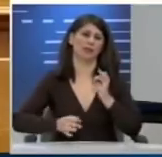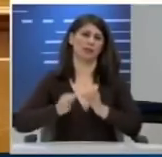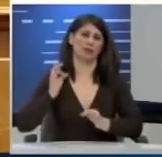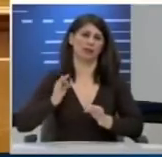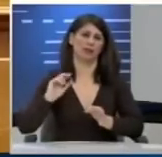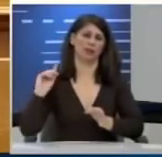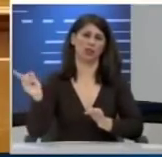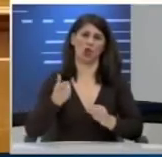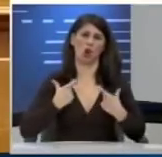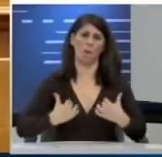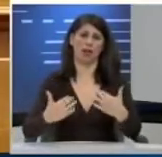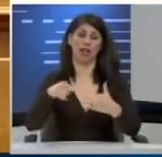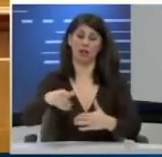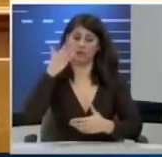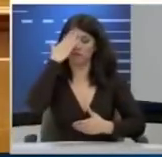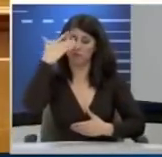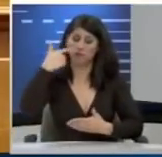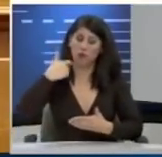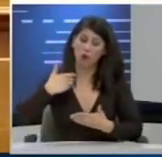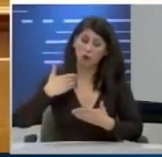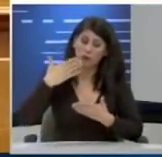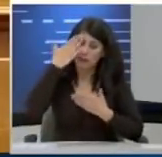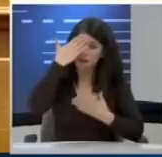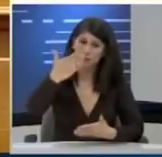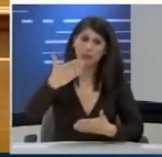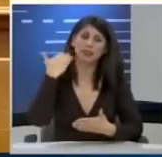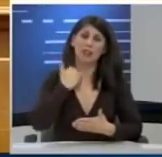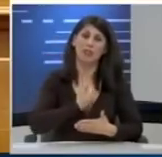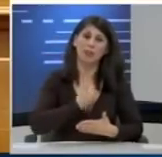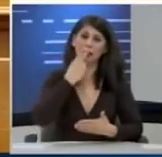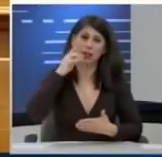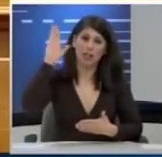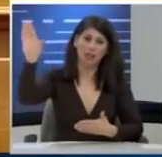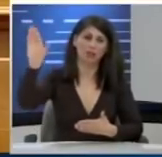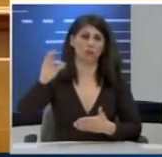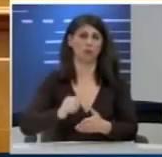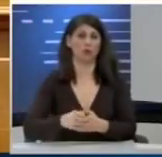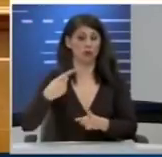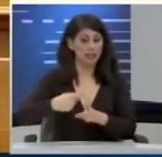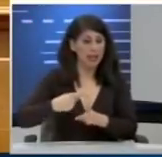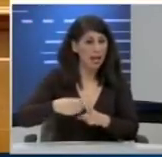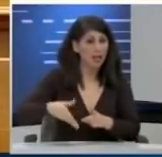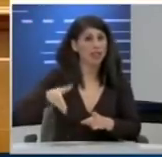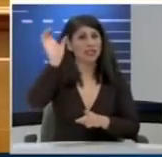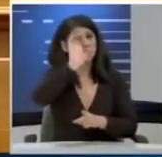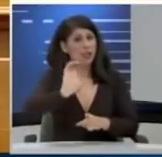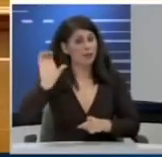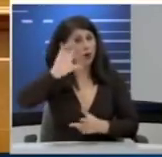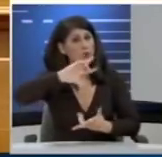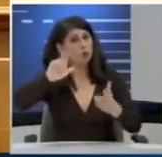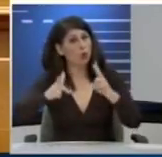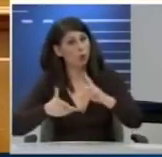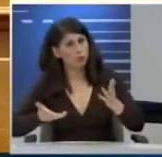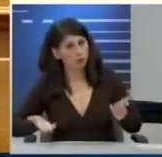μια συνεδρίαση φόρος τιμής στα θύματα του ναζισμού και του φασισμού, στην Ελλάδα, στην Ευρώπη, στον